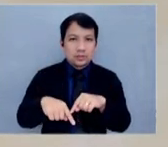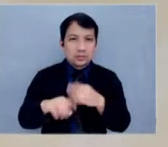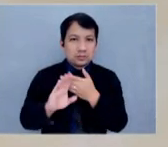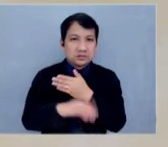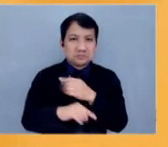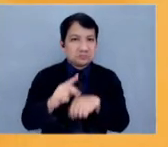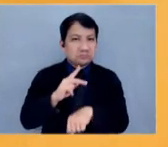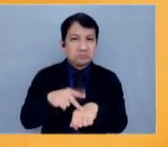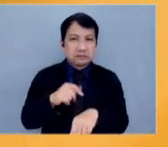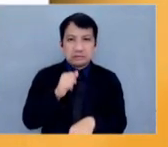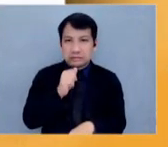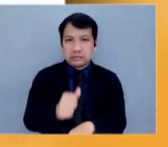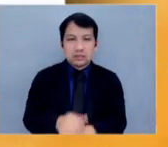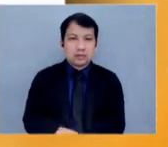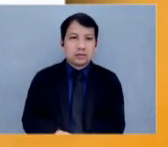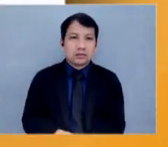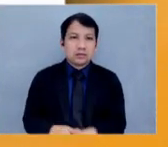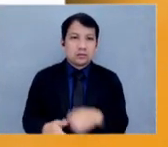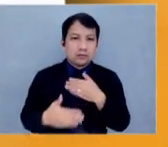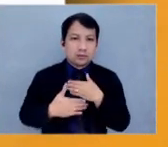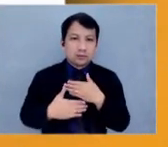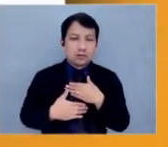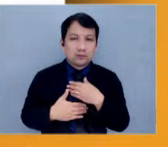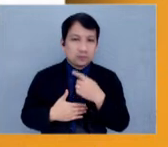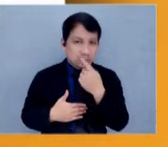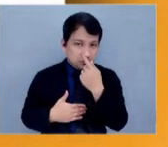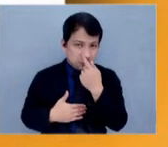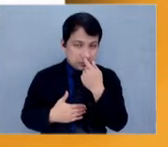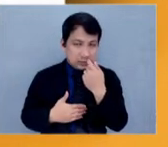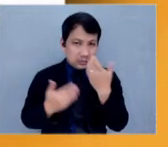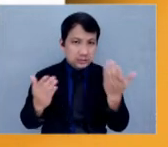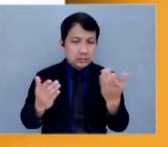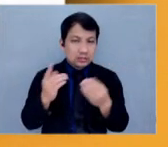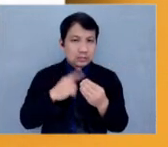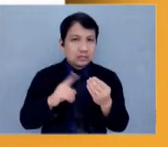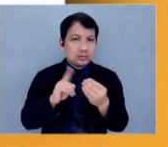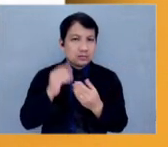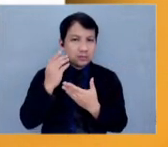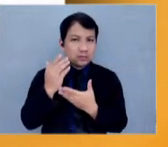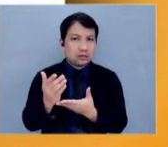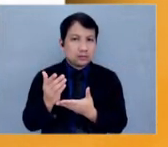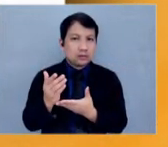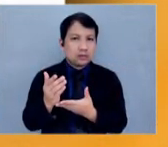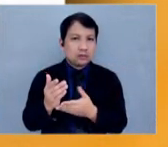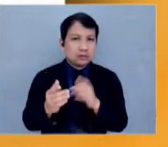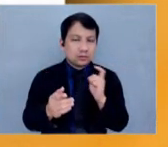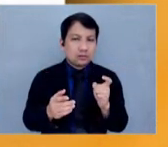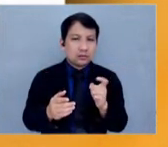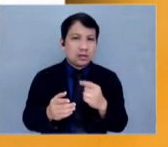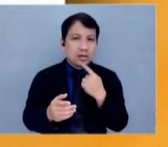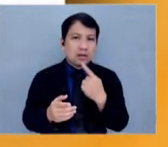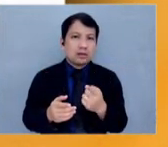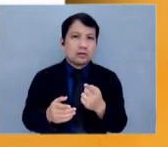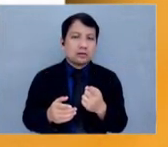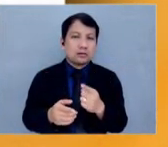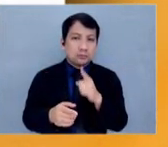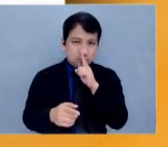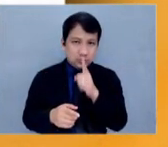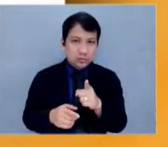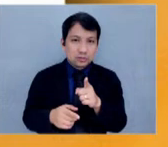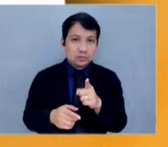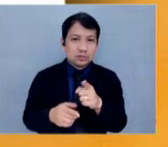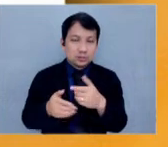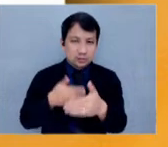Pilipinas. Ikinatuwa naman ng kampo ni Pok Wang ang pagpapadeport na ito sa kanyang ex. Anila, tunay na umaandar